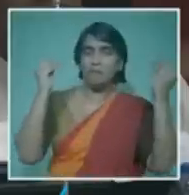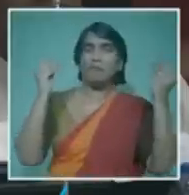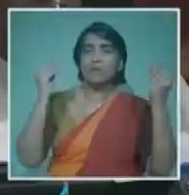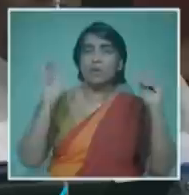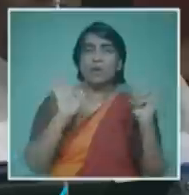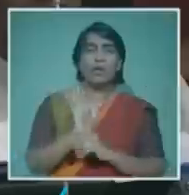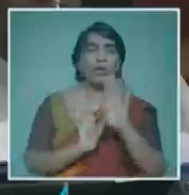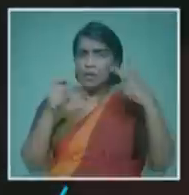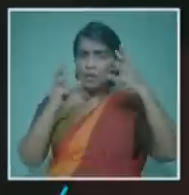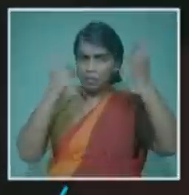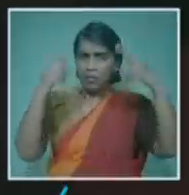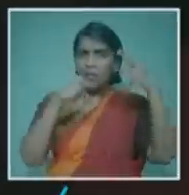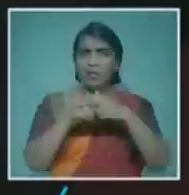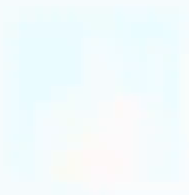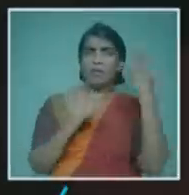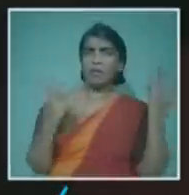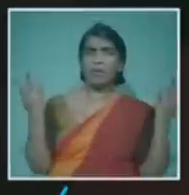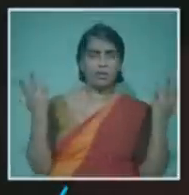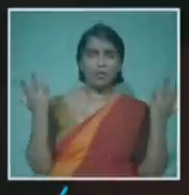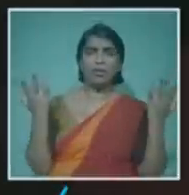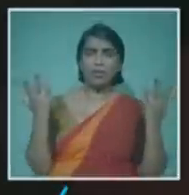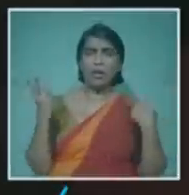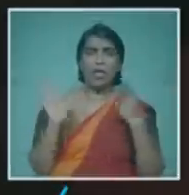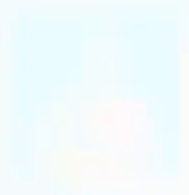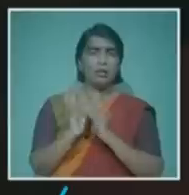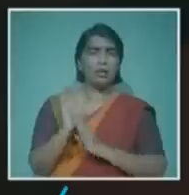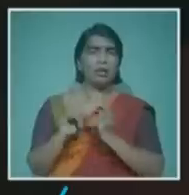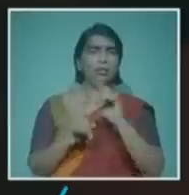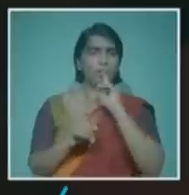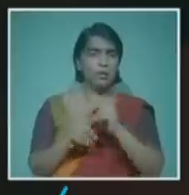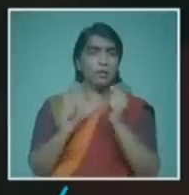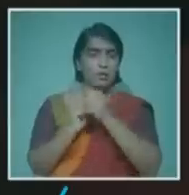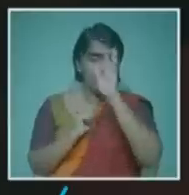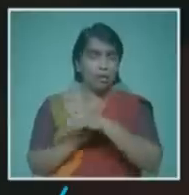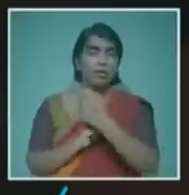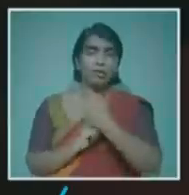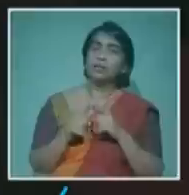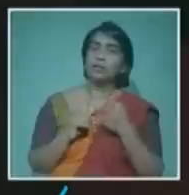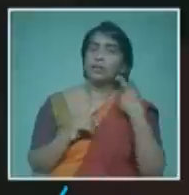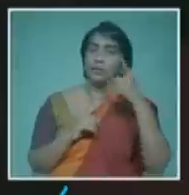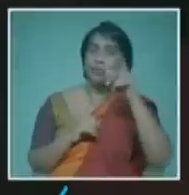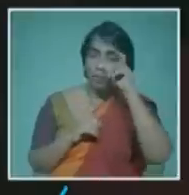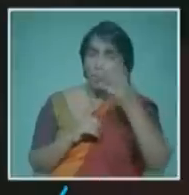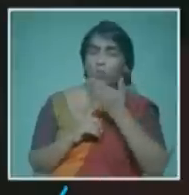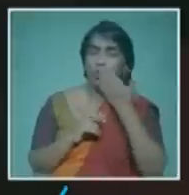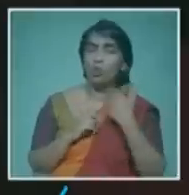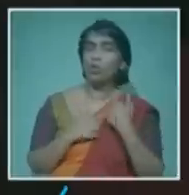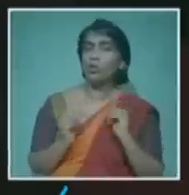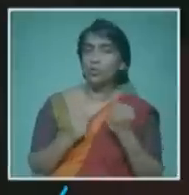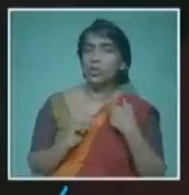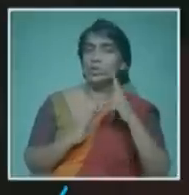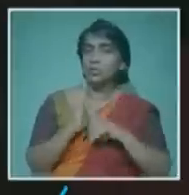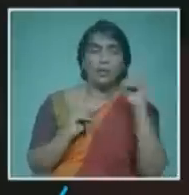ලක්ෂ 48ක බිලක් තියෙනවා කොහෙවත් එහෙම කරලා නැහැ මං ඉස්සර කිරියල්ල මන්ත්‍රීතුමාට කියනවා එහෙම කරපු තැනක් තියෙනවා නම් ඒක දැනුවත් කරන්න පුළුවන් තරම් අපි උත්සාහ කරනවා